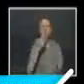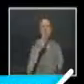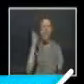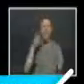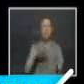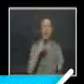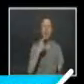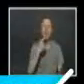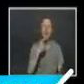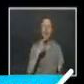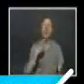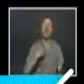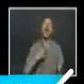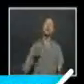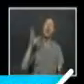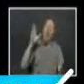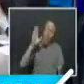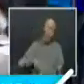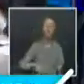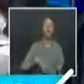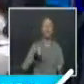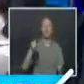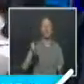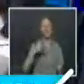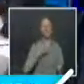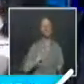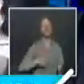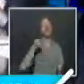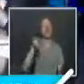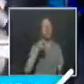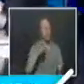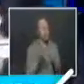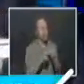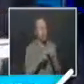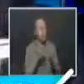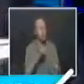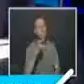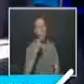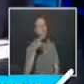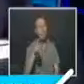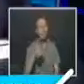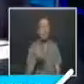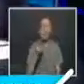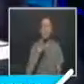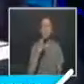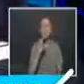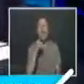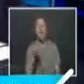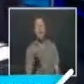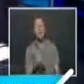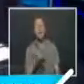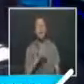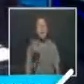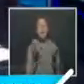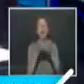כל אני רוצה אותו. למה? עם, יש סיבה, יש סיבה מעויה. ומי אמר את זה? הוא אמר את זה. אבל מי אמר את זה? מי